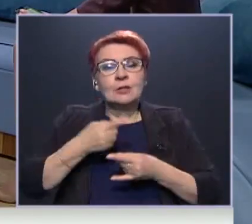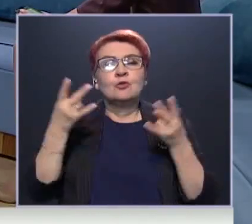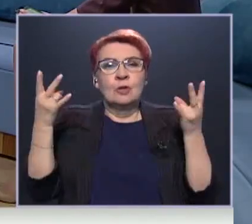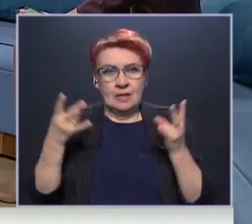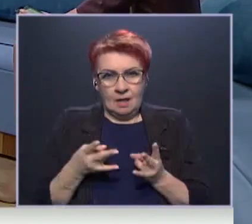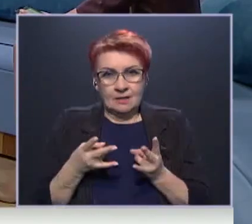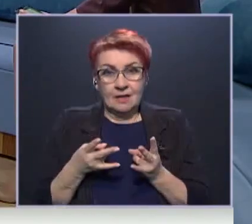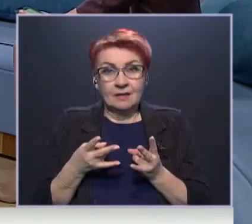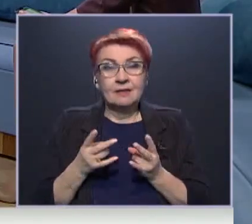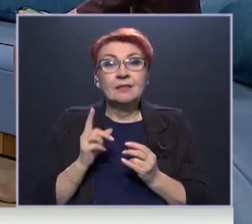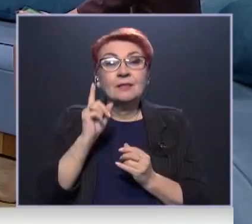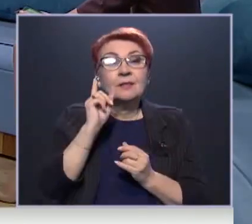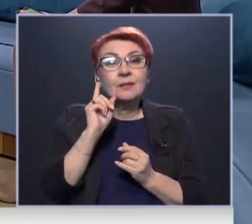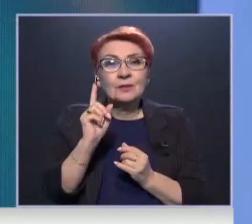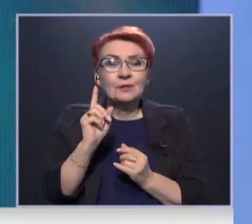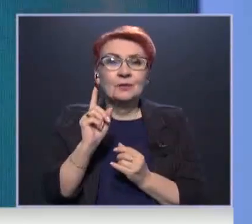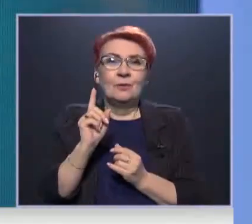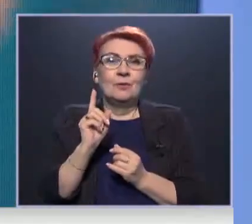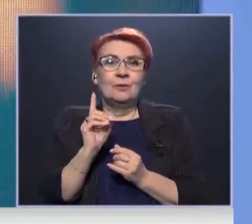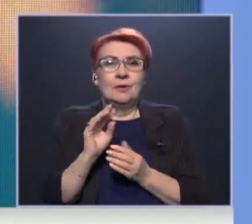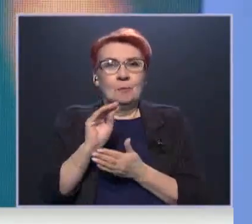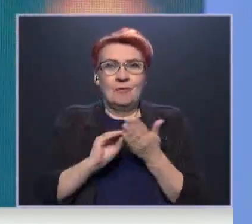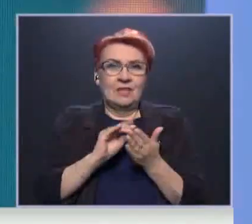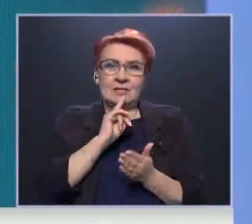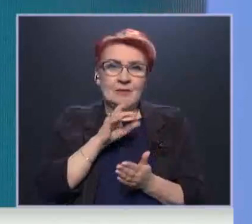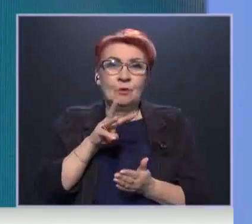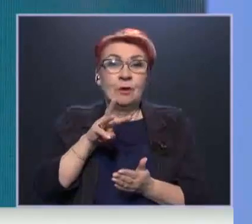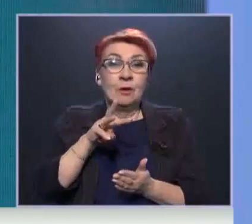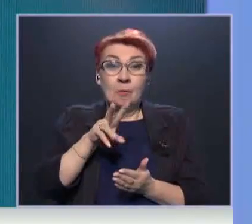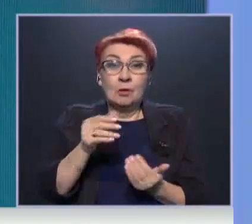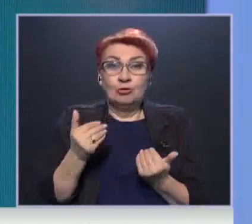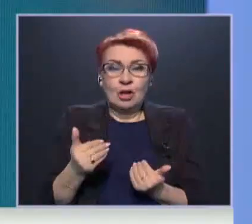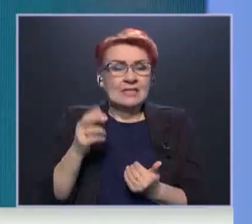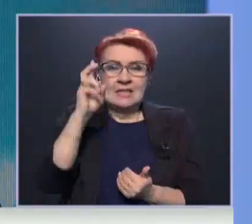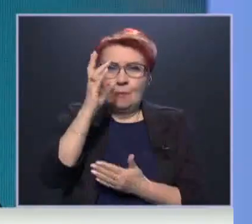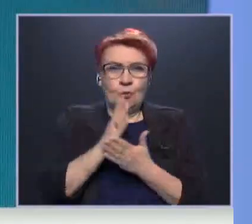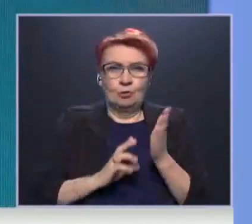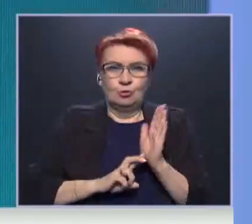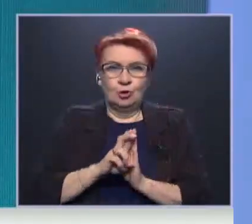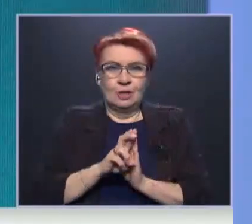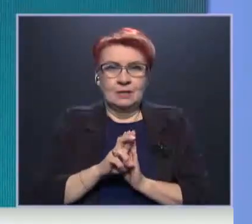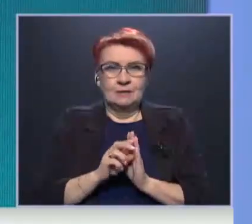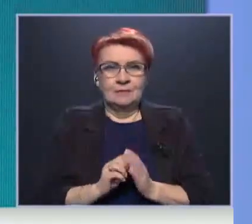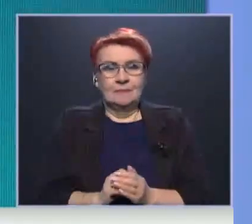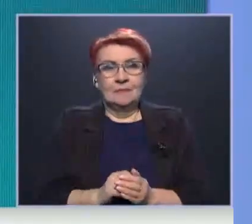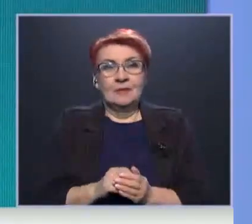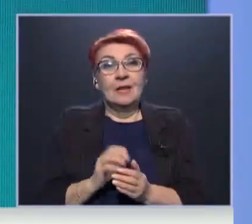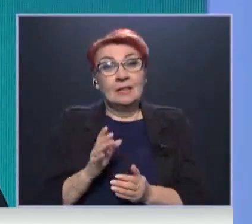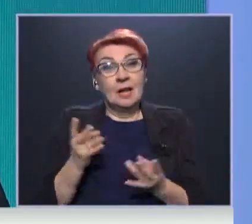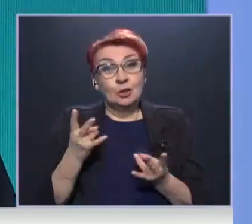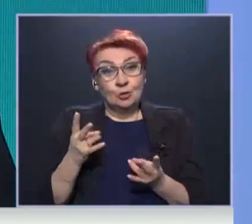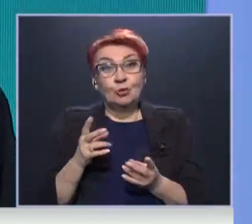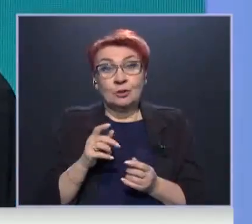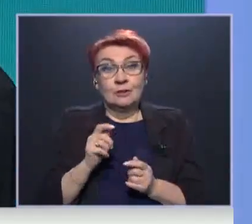но уже, собственно говоря, повторяться не буду. Угу. Мы не на богослужении сейчас находимся. Тогда, наверное, надо вот задать вопрос, а у